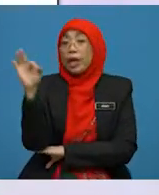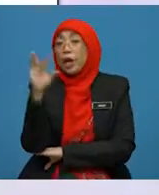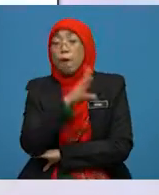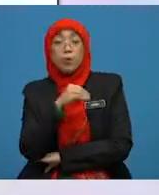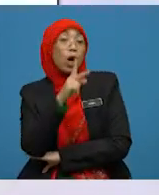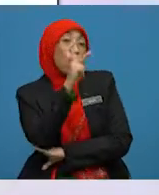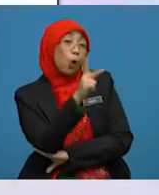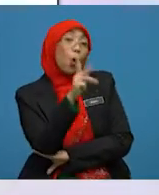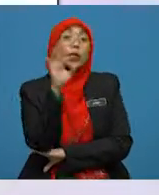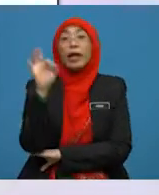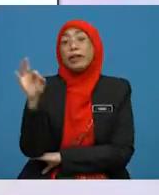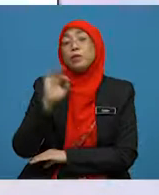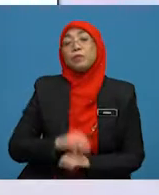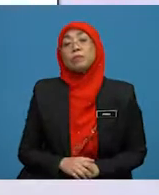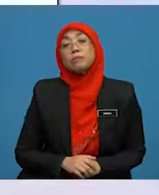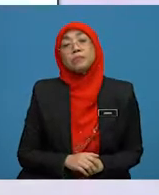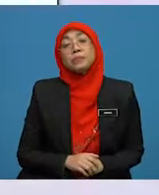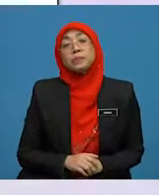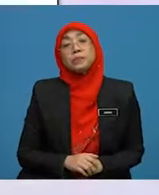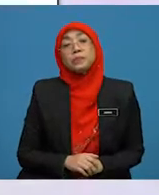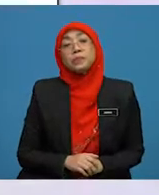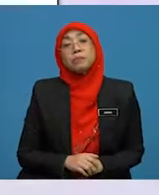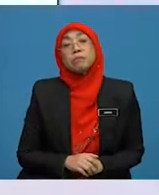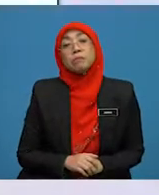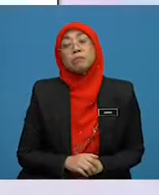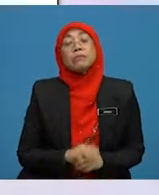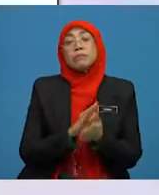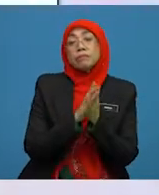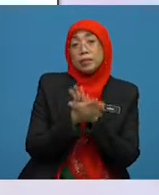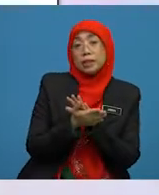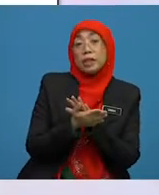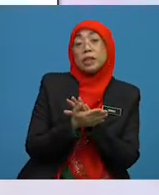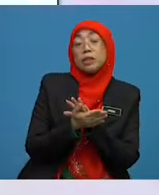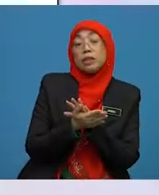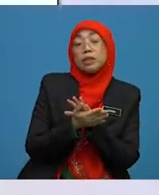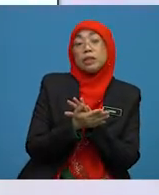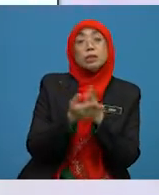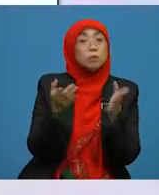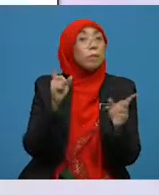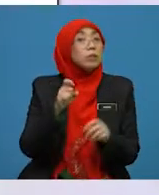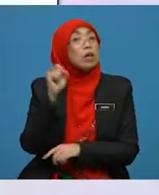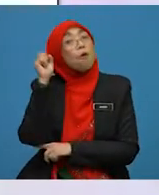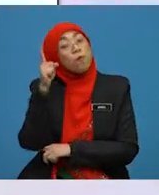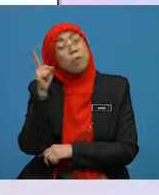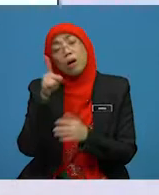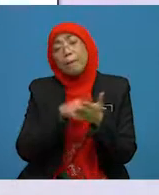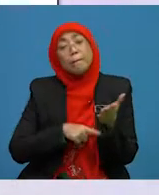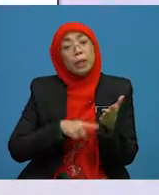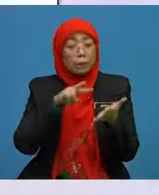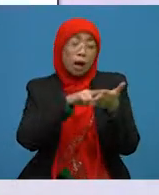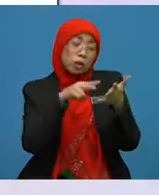Bagi soalan 1B pula, pelajar mesti memahami apa yang